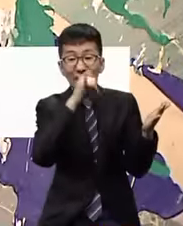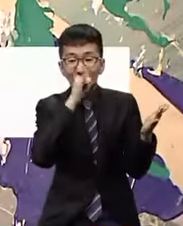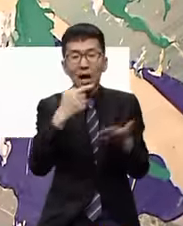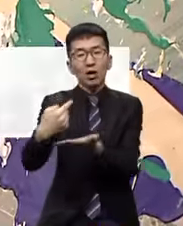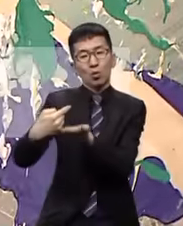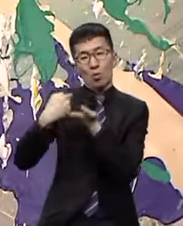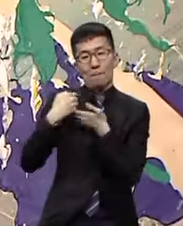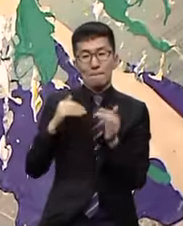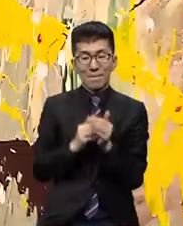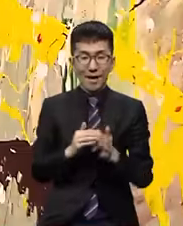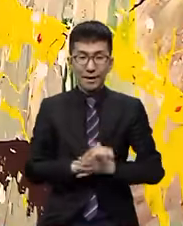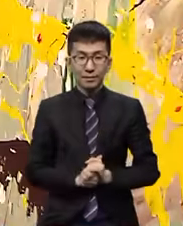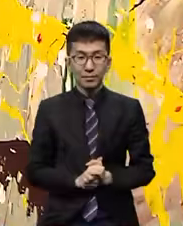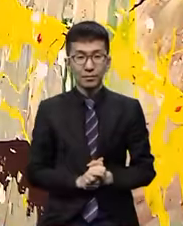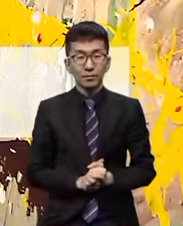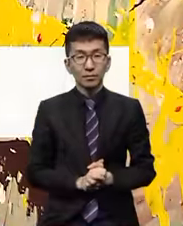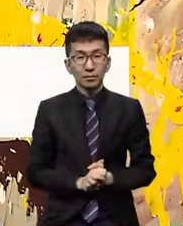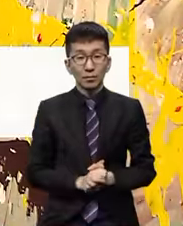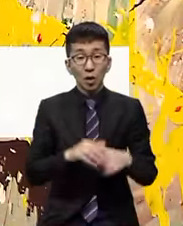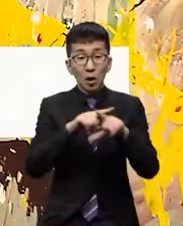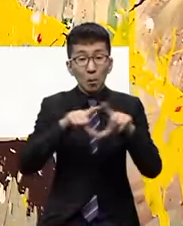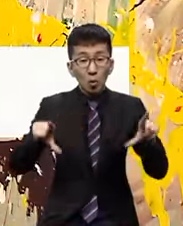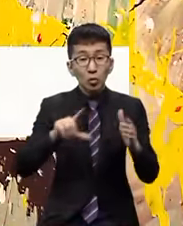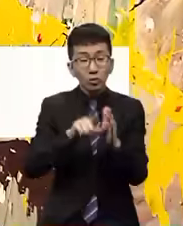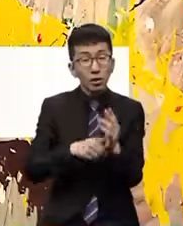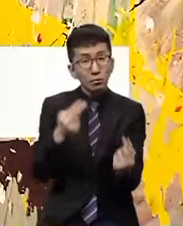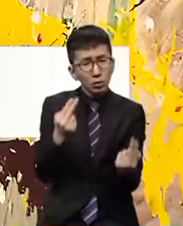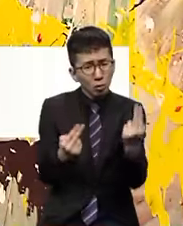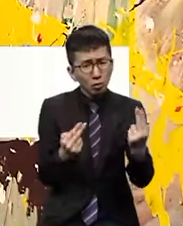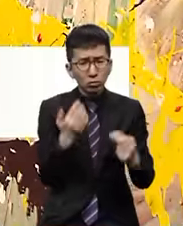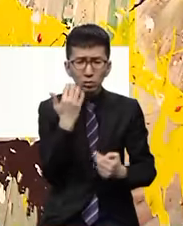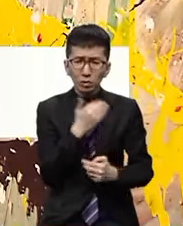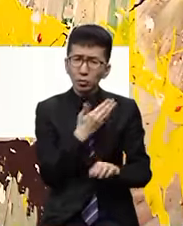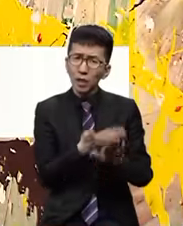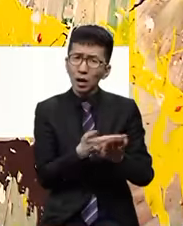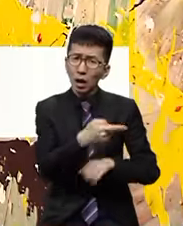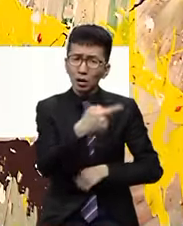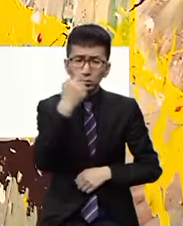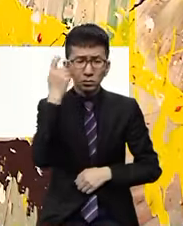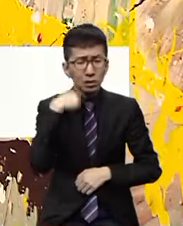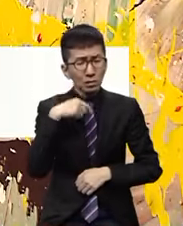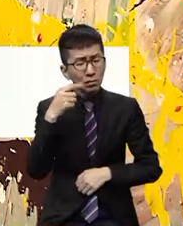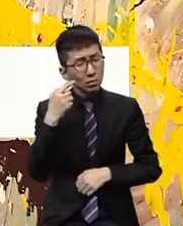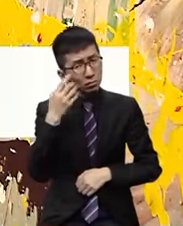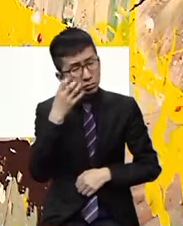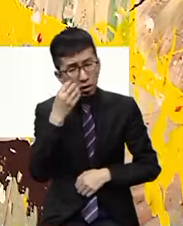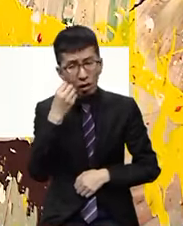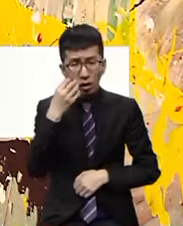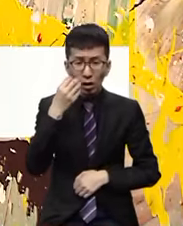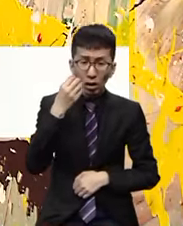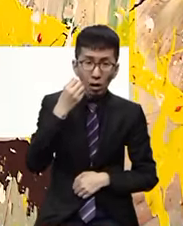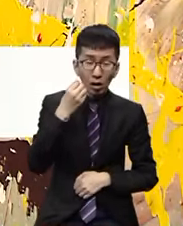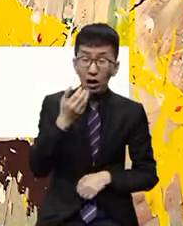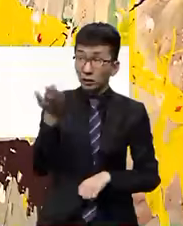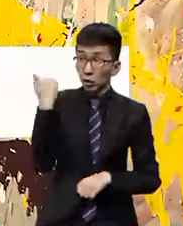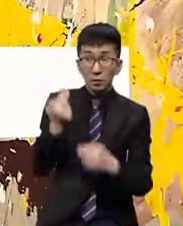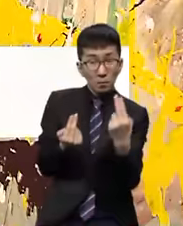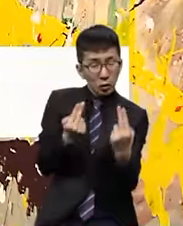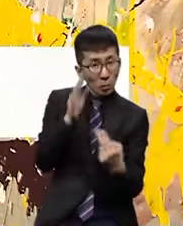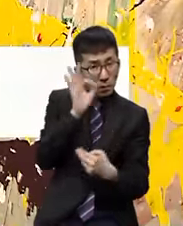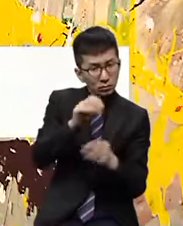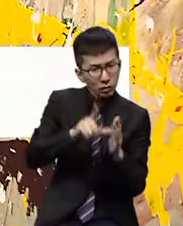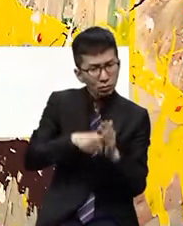신고가 들어왔습니다. 평소보다 안 보이던 색깔이 보여가지고 그 전 이미지랑 이렇게 직원이 비교를 해본 거예요. 좀